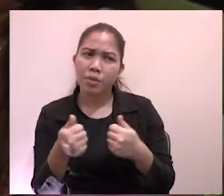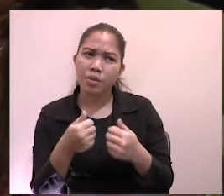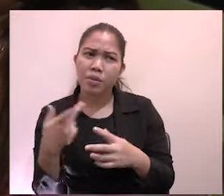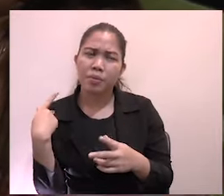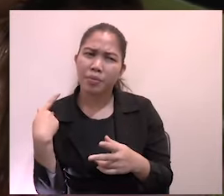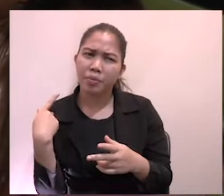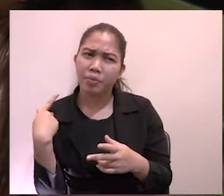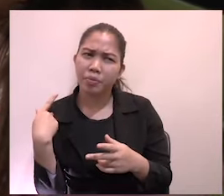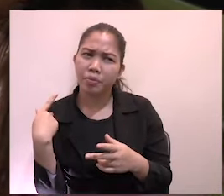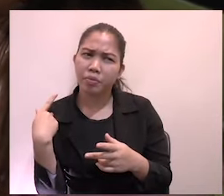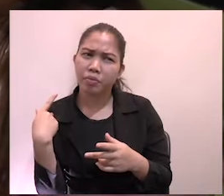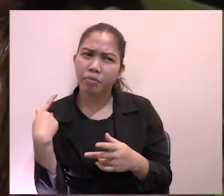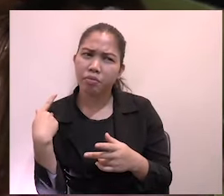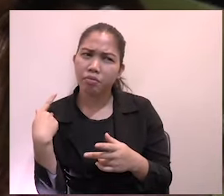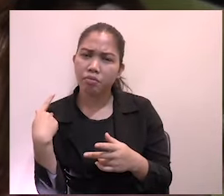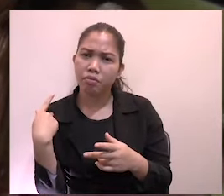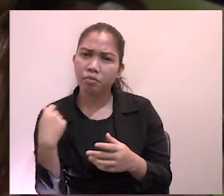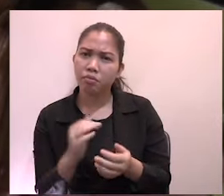admin na...